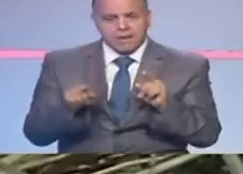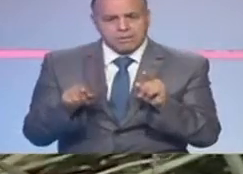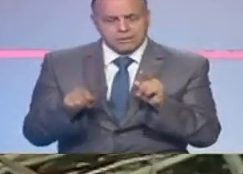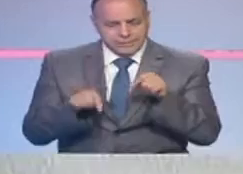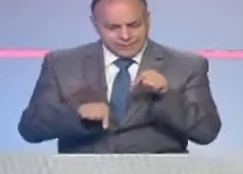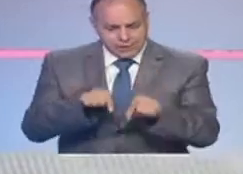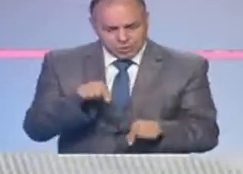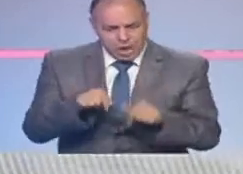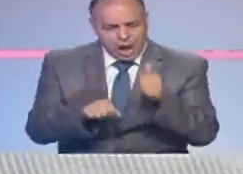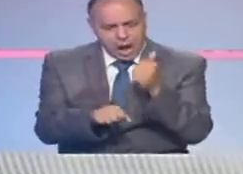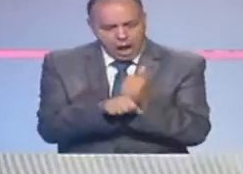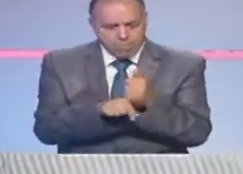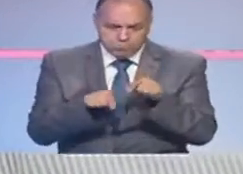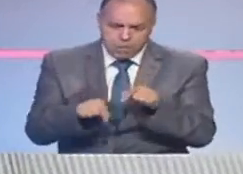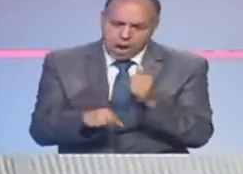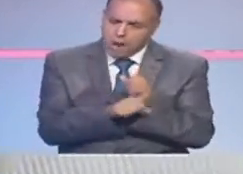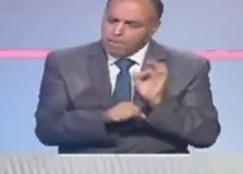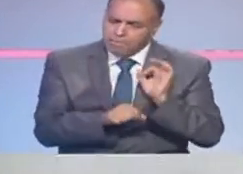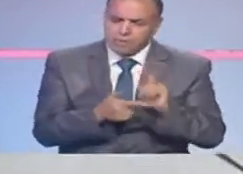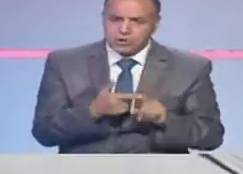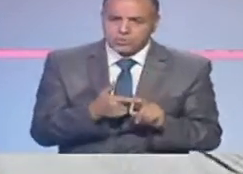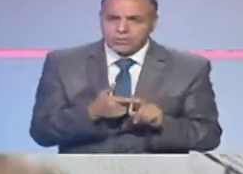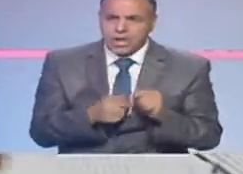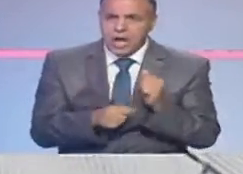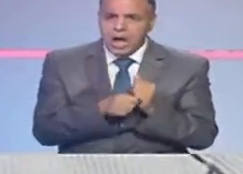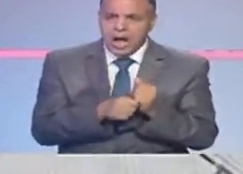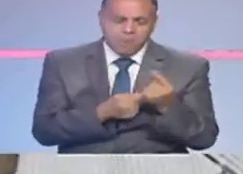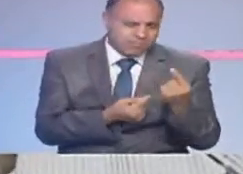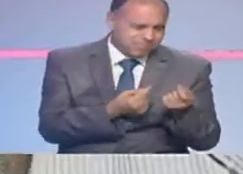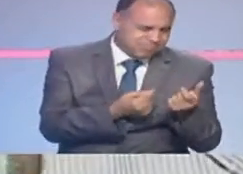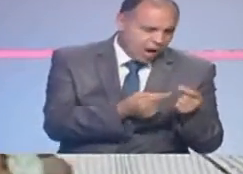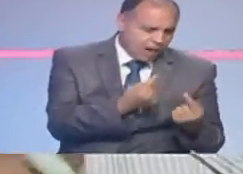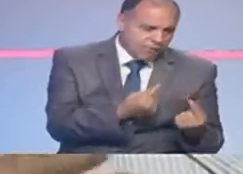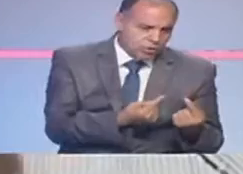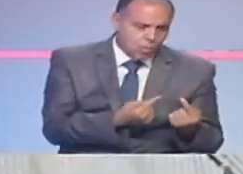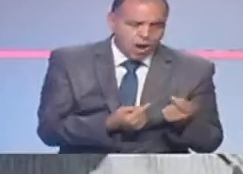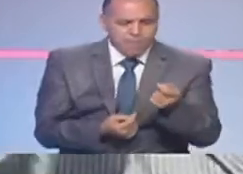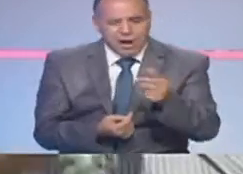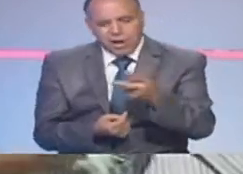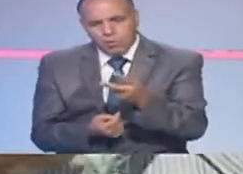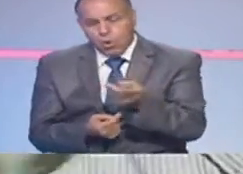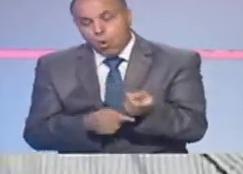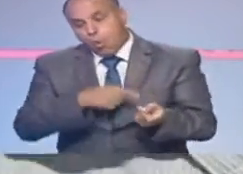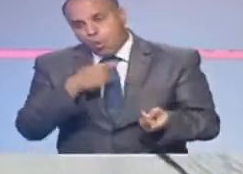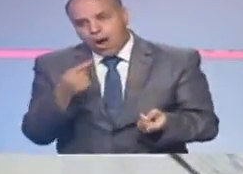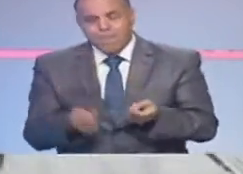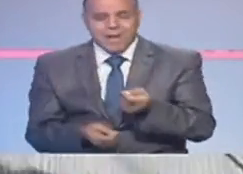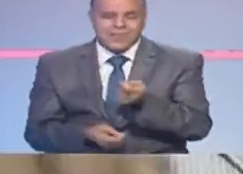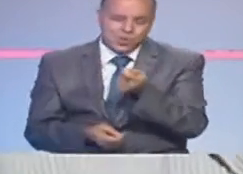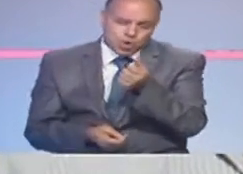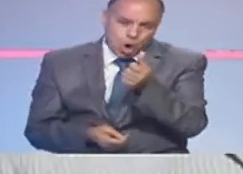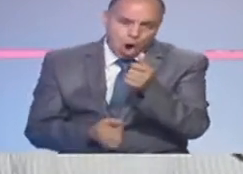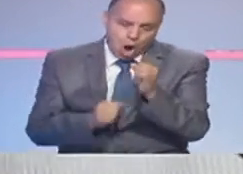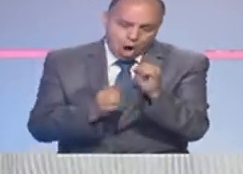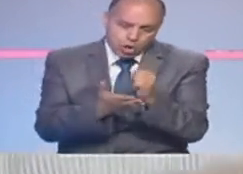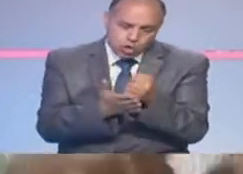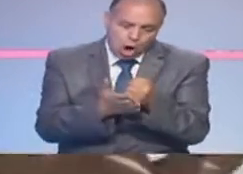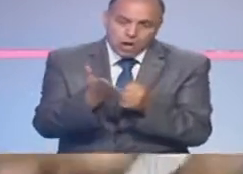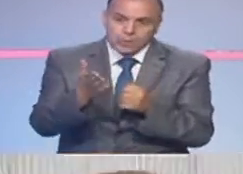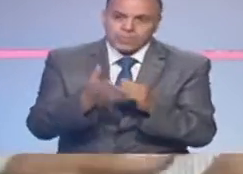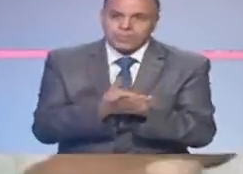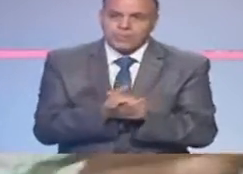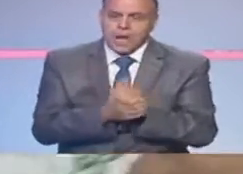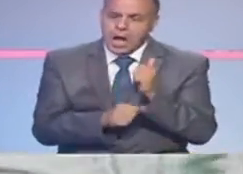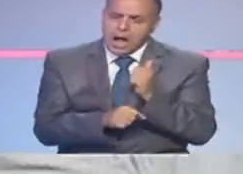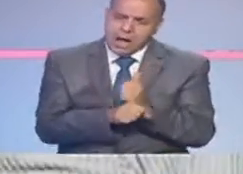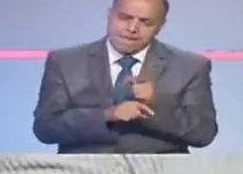عام بعد عام شعير او قمح في مقوله والعام عم ب